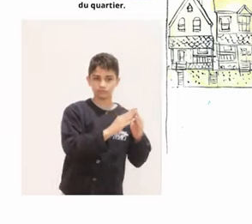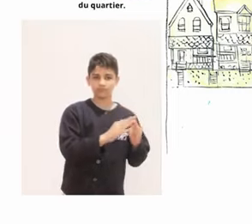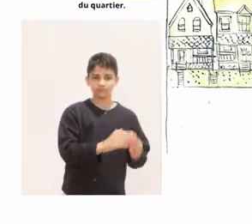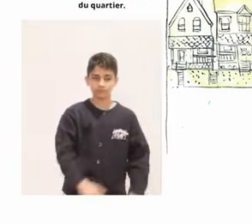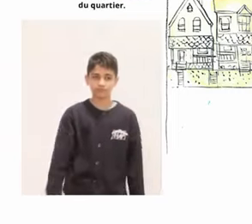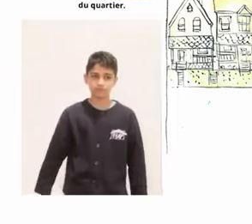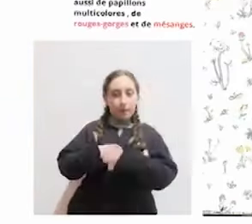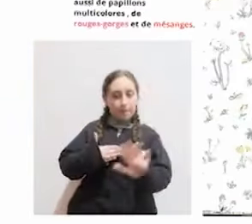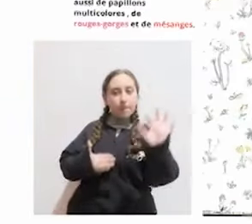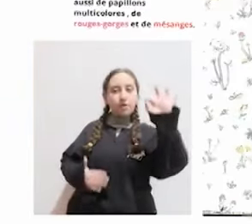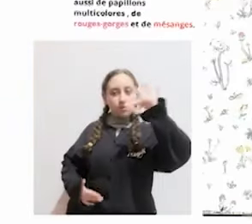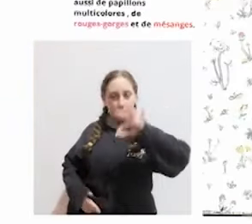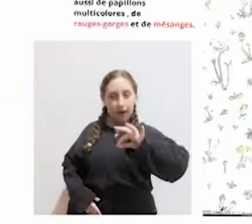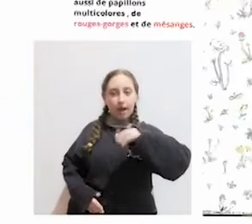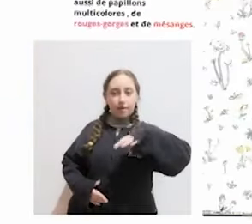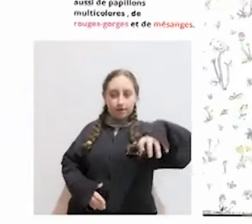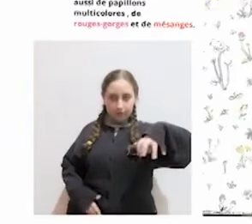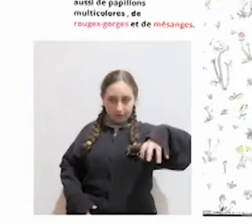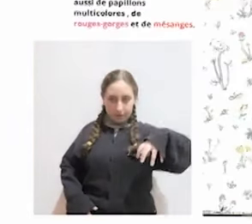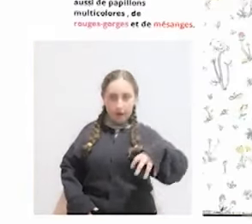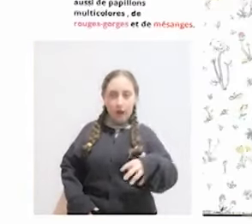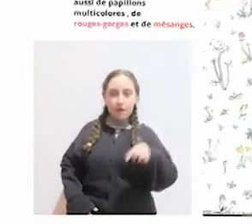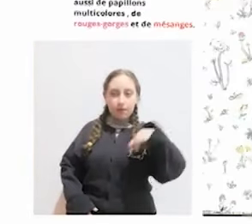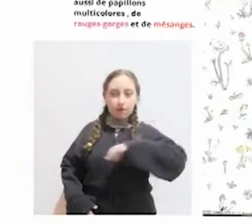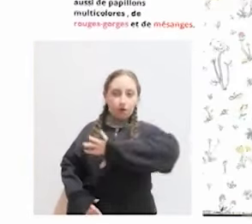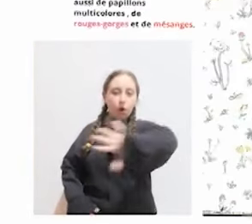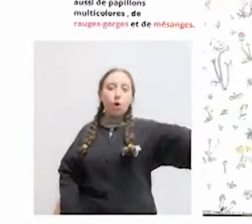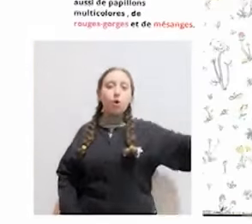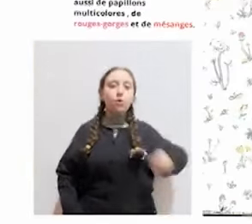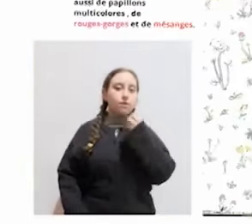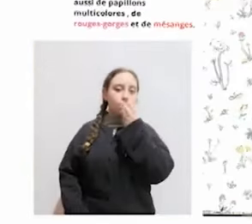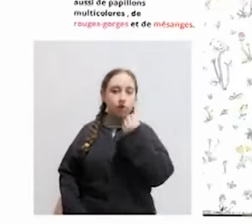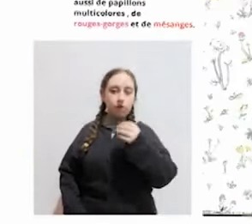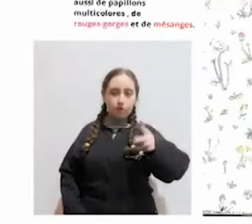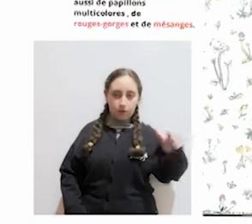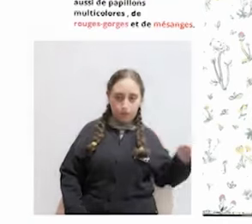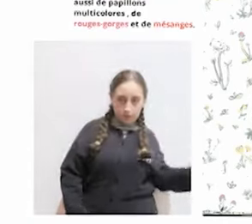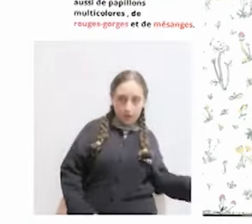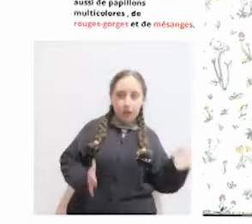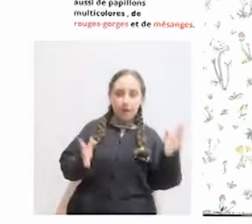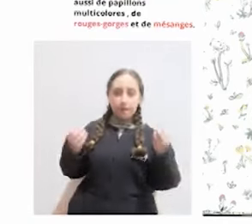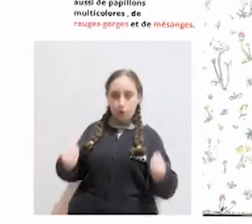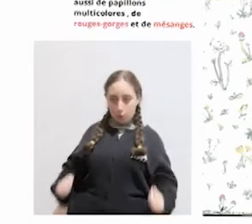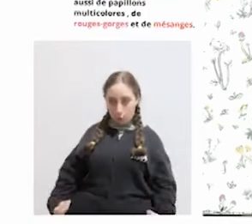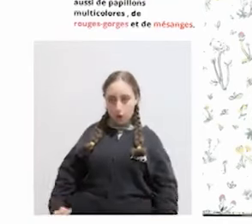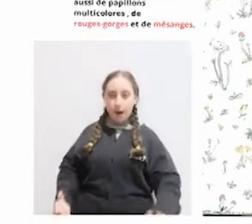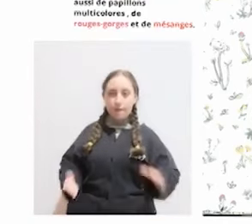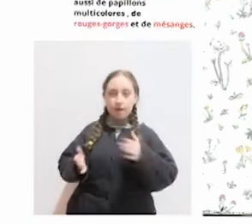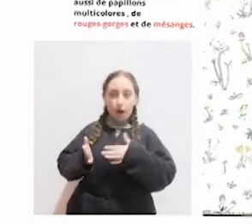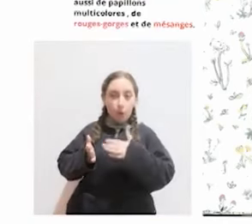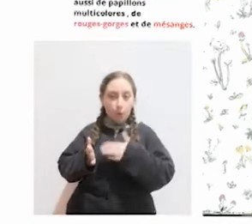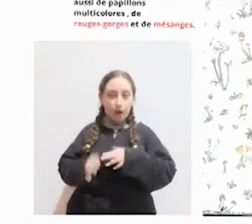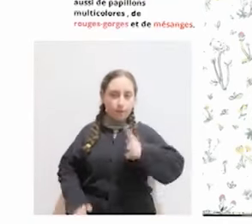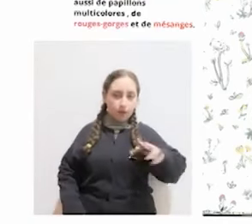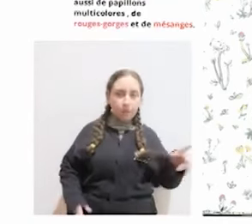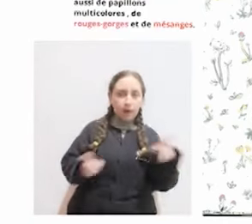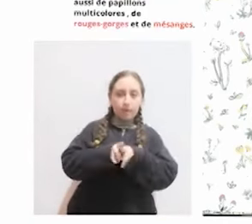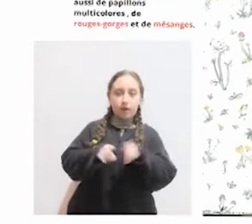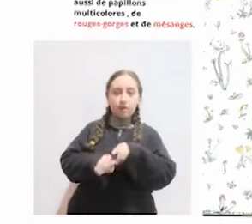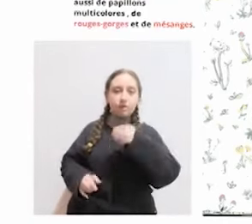du quartier. Elle se retrouve enfin dans un endroit entouré de jolies fleurs de différents